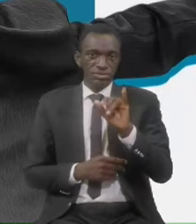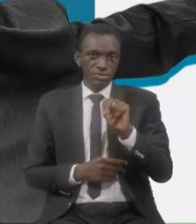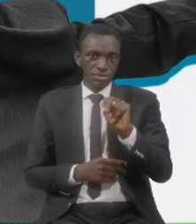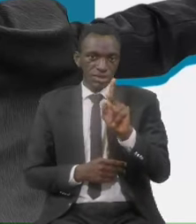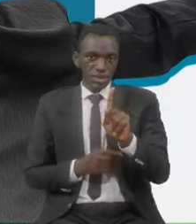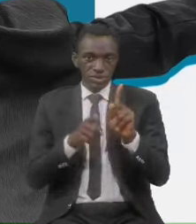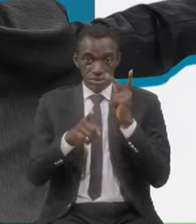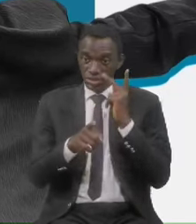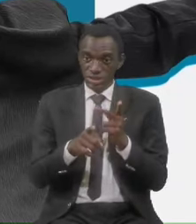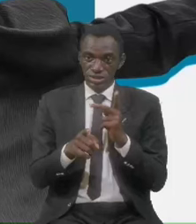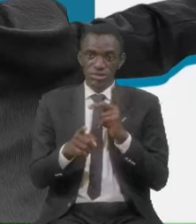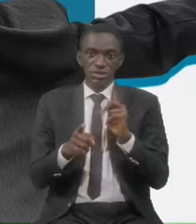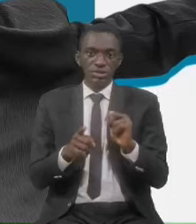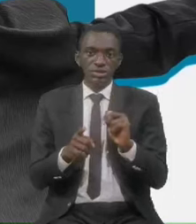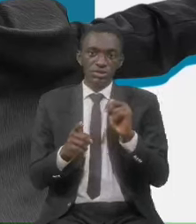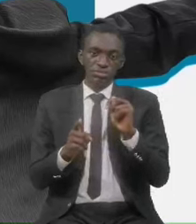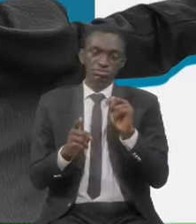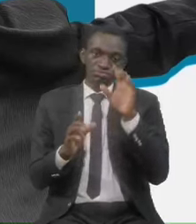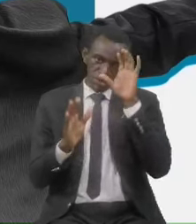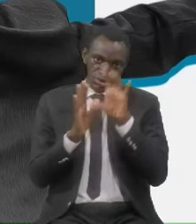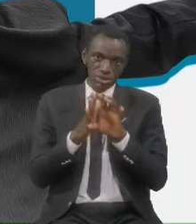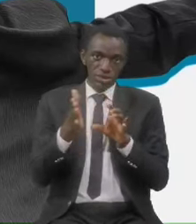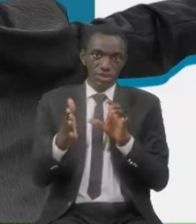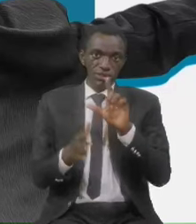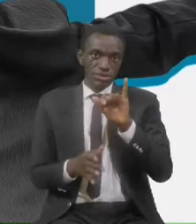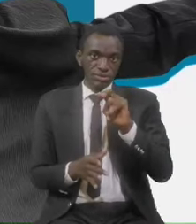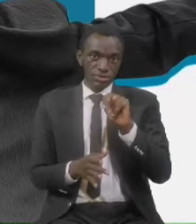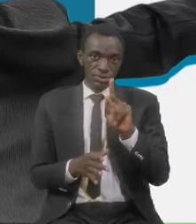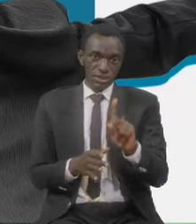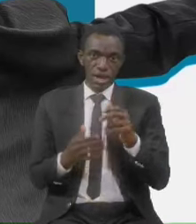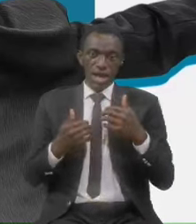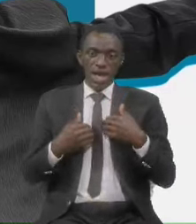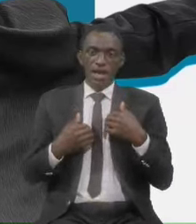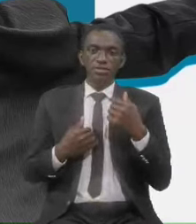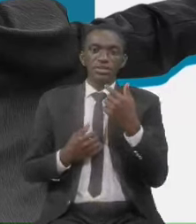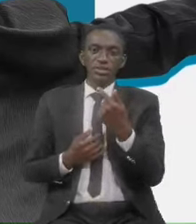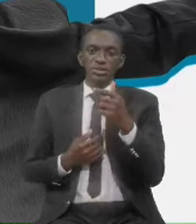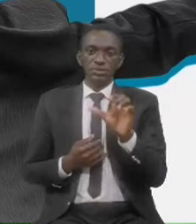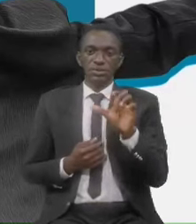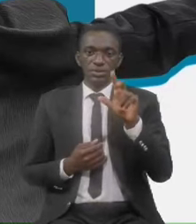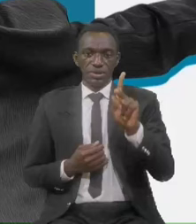est JCK HQ ou bien GCK HQ.